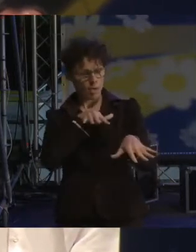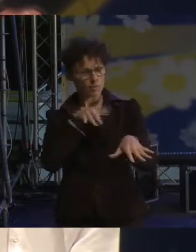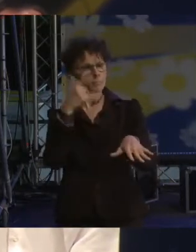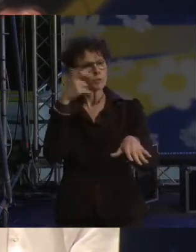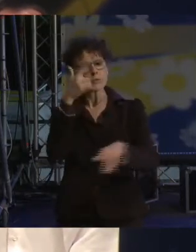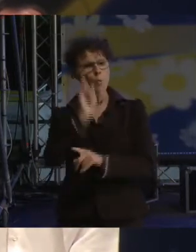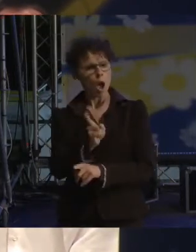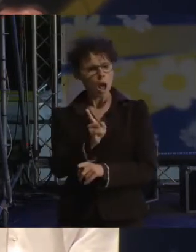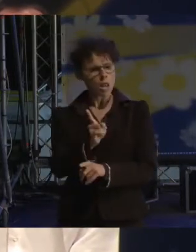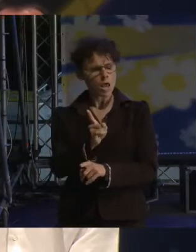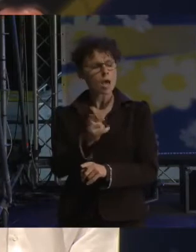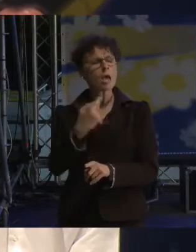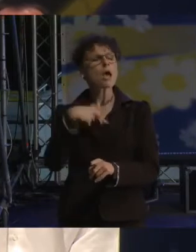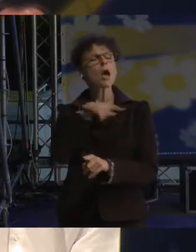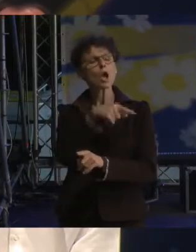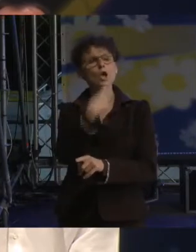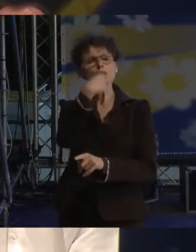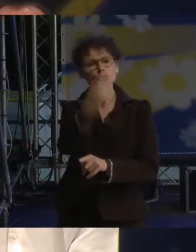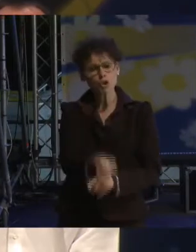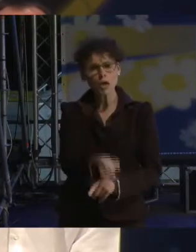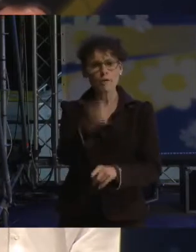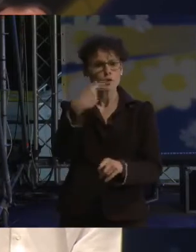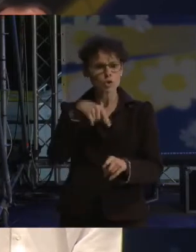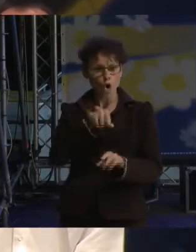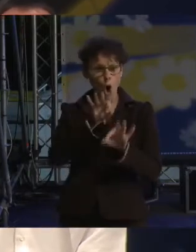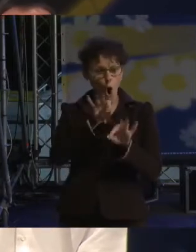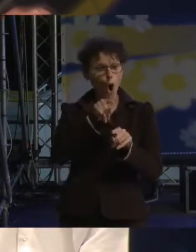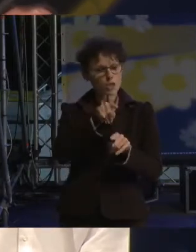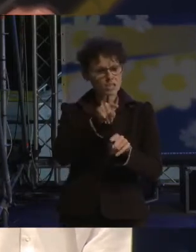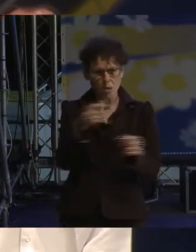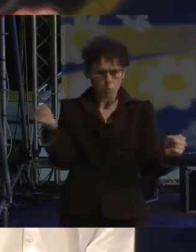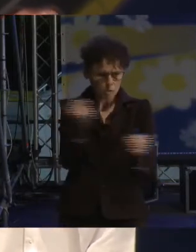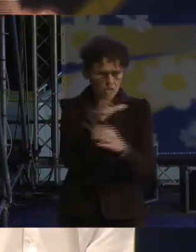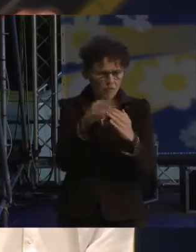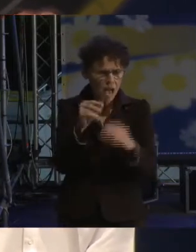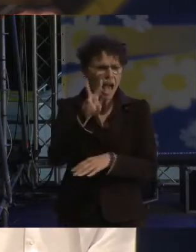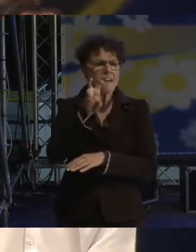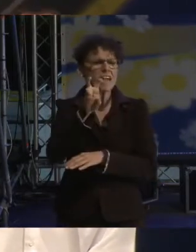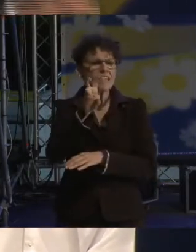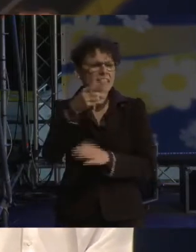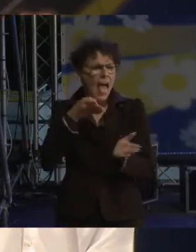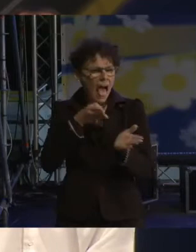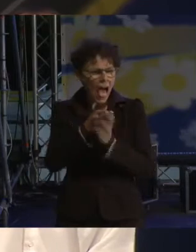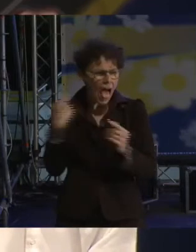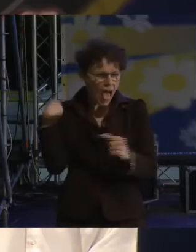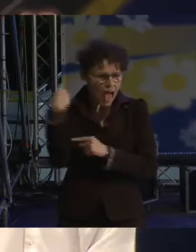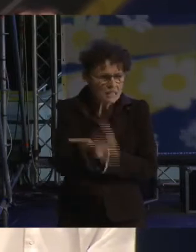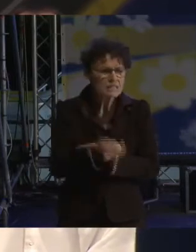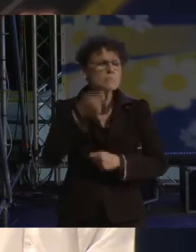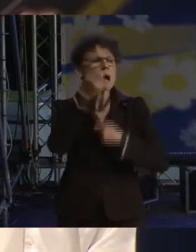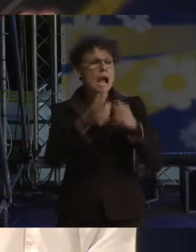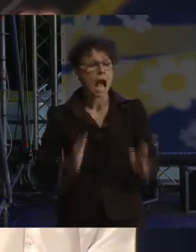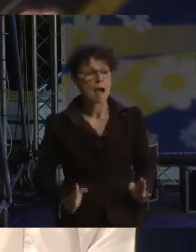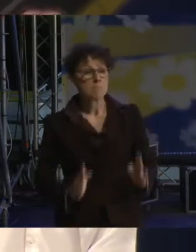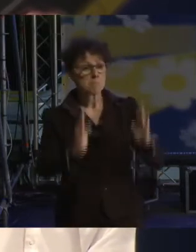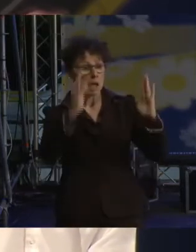dicevano che non era mai possibile fare quella determinata cosa si pagava da vent'anni una fitta un certo palazzinaro di roma